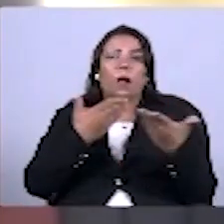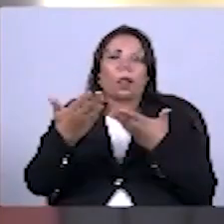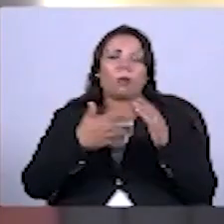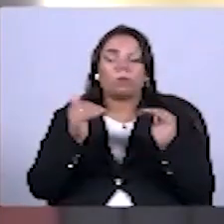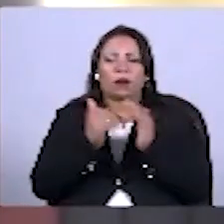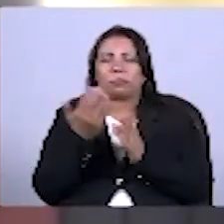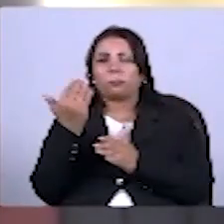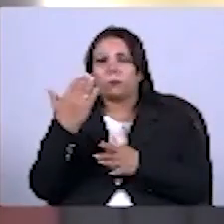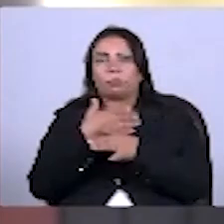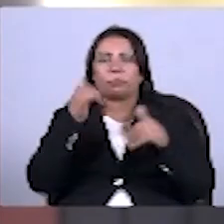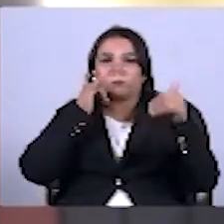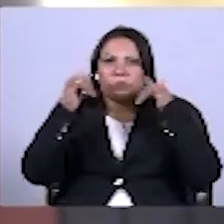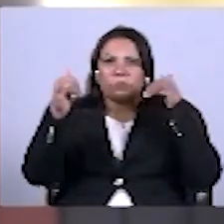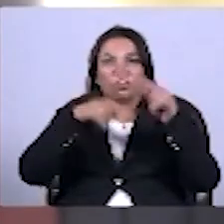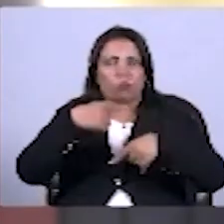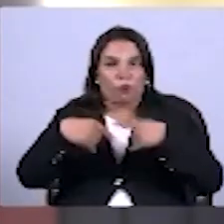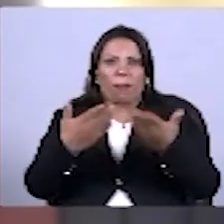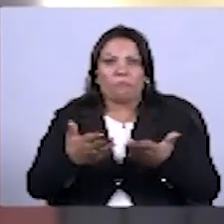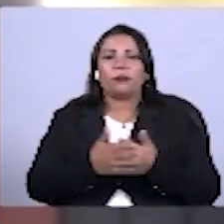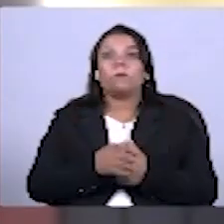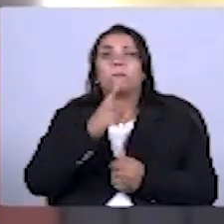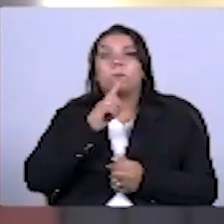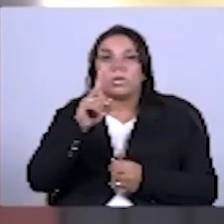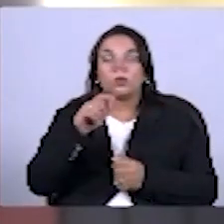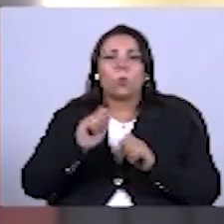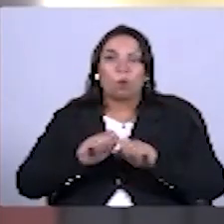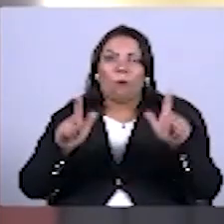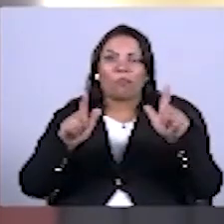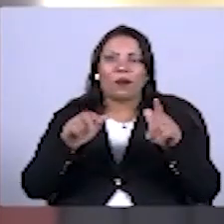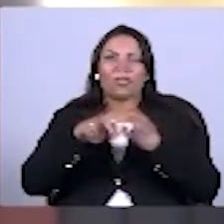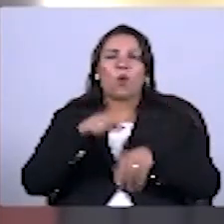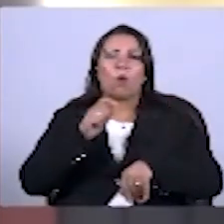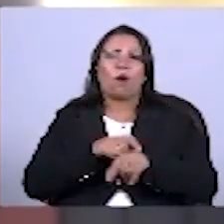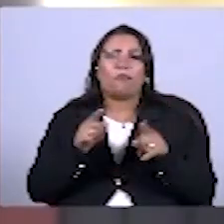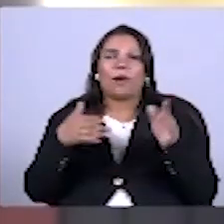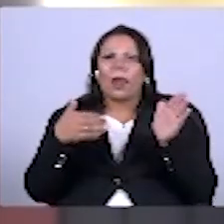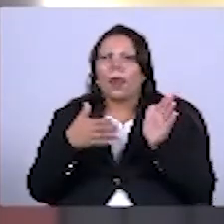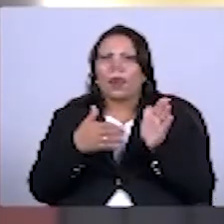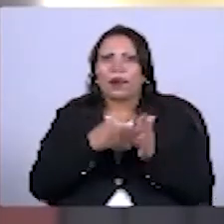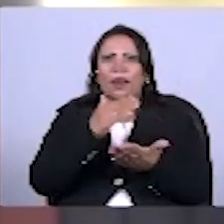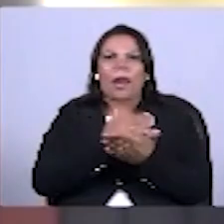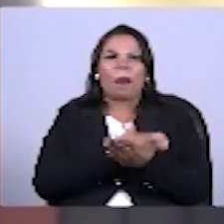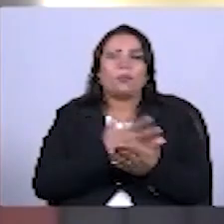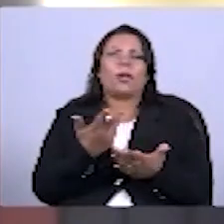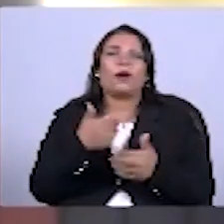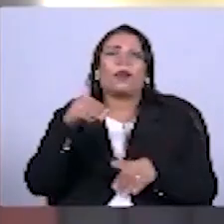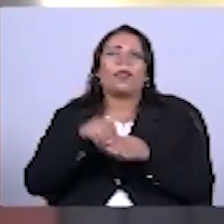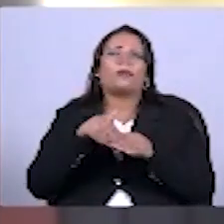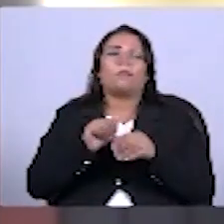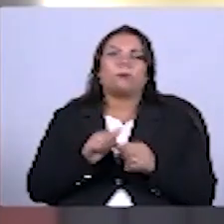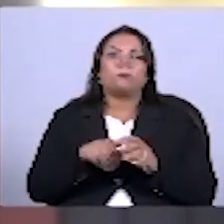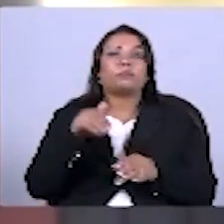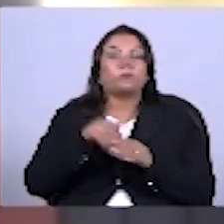ايام ماضيه واتصالات لكن واضح انها في الفتره الاخيره قبل الانتخابات